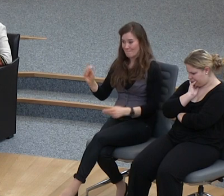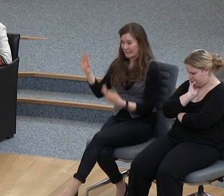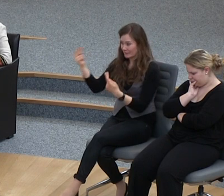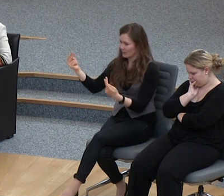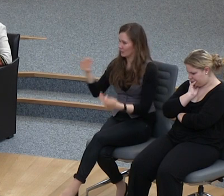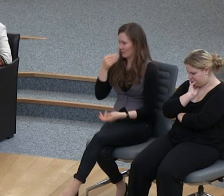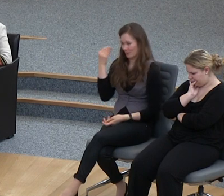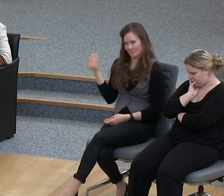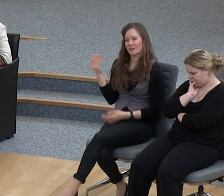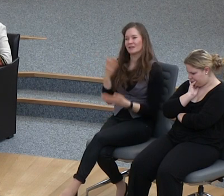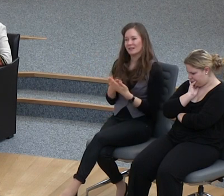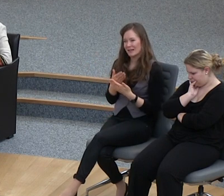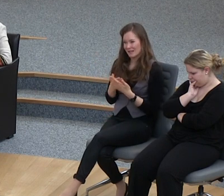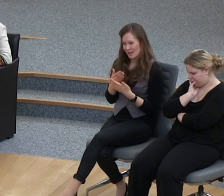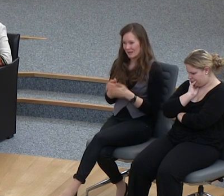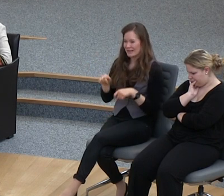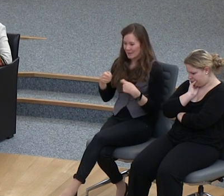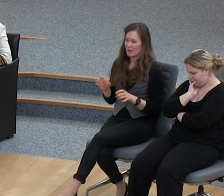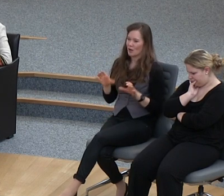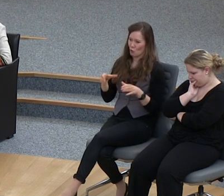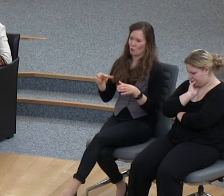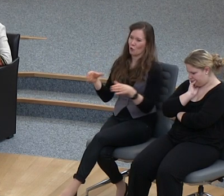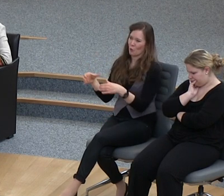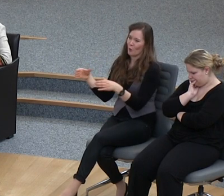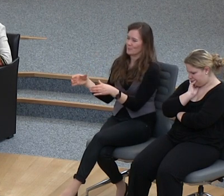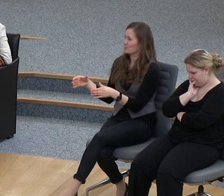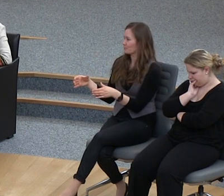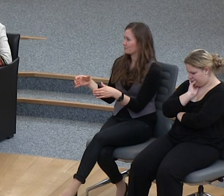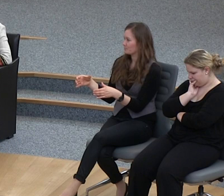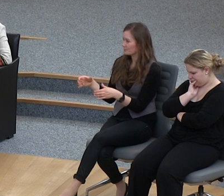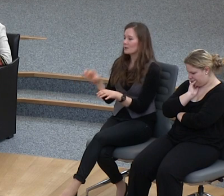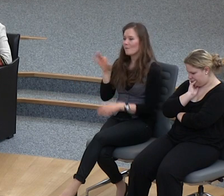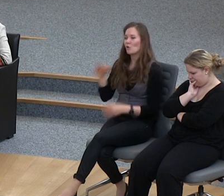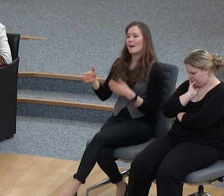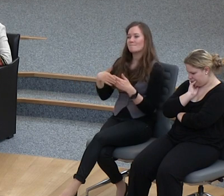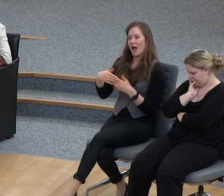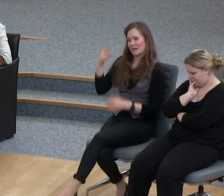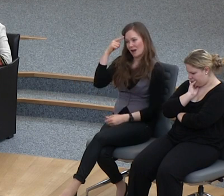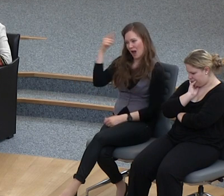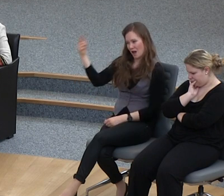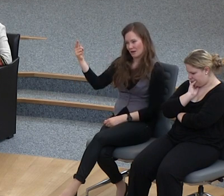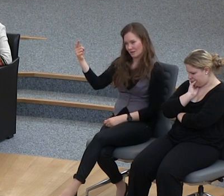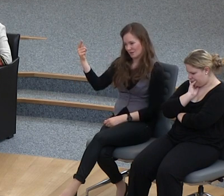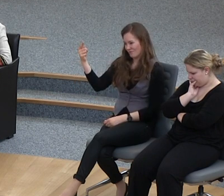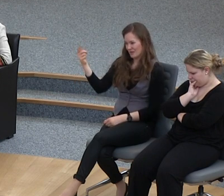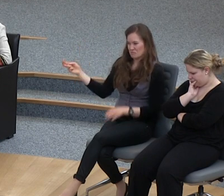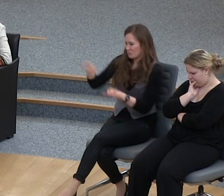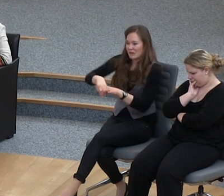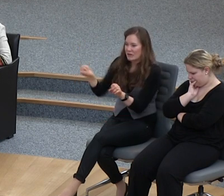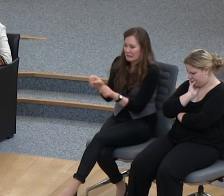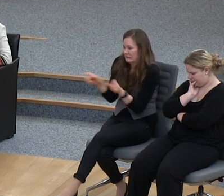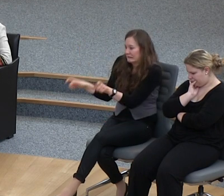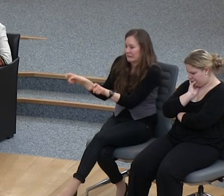Alleinige. Und das sind aber die Gremien, die dann eben den Beiräten eigentlich verschlossen sind.